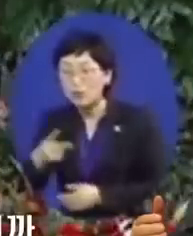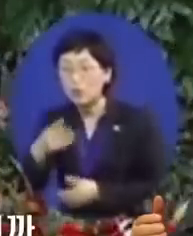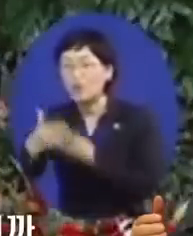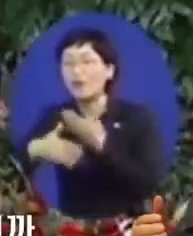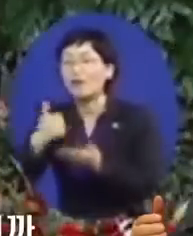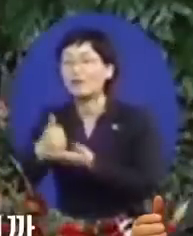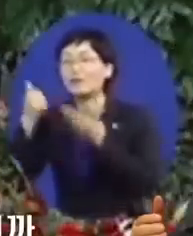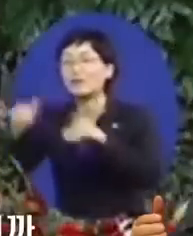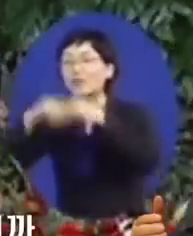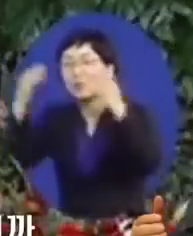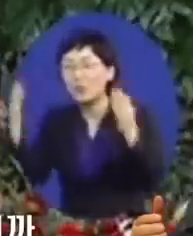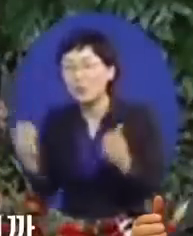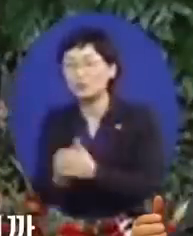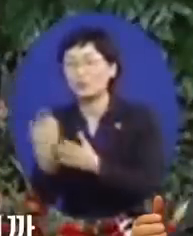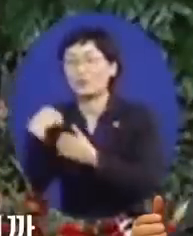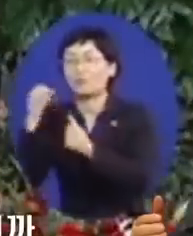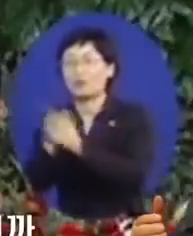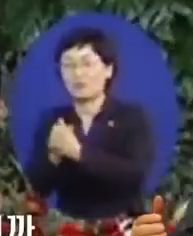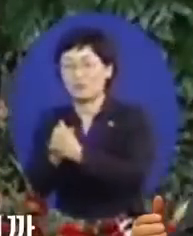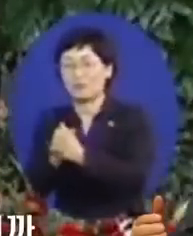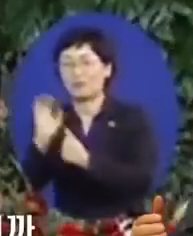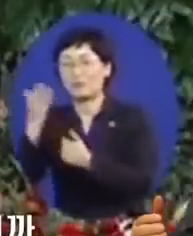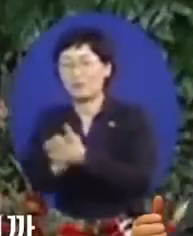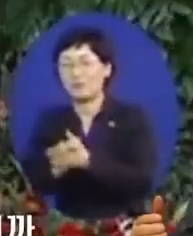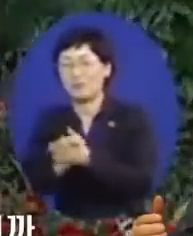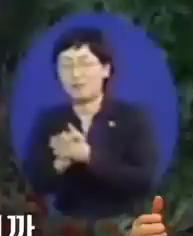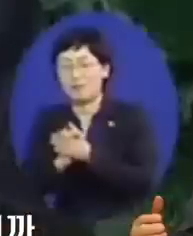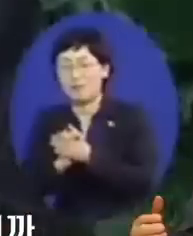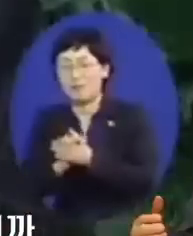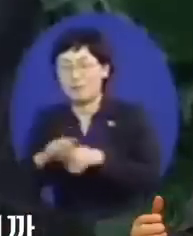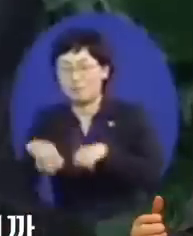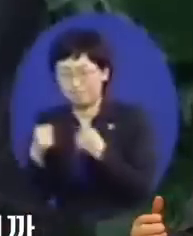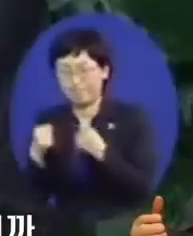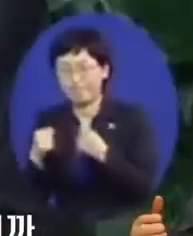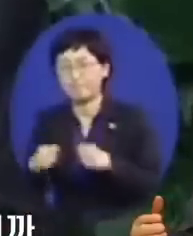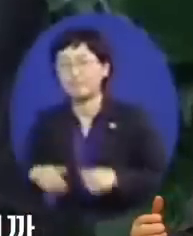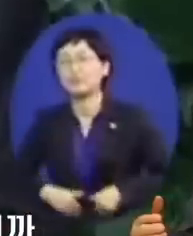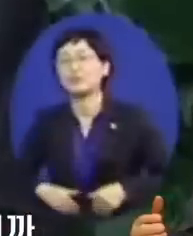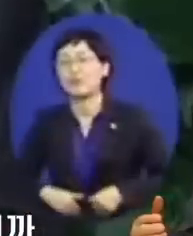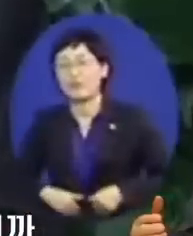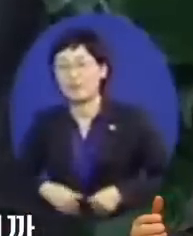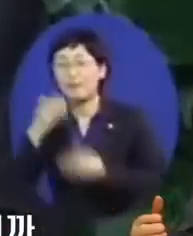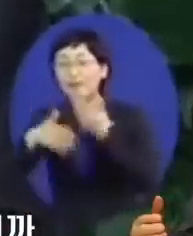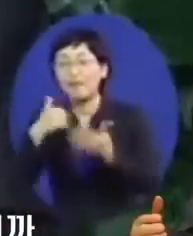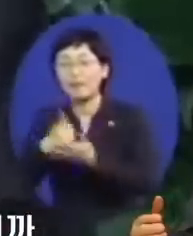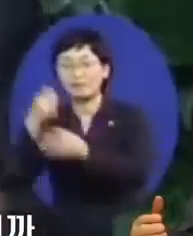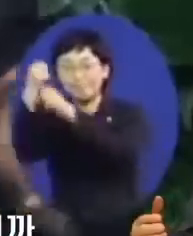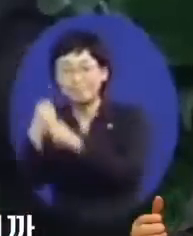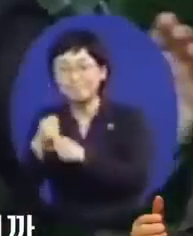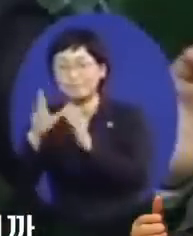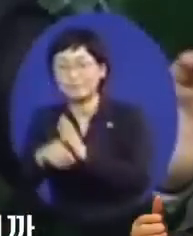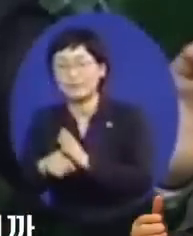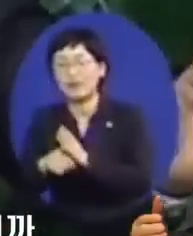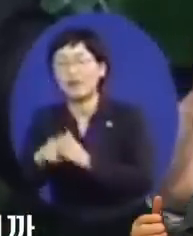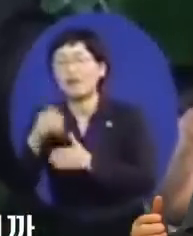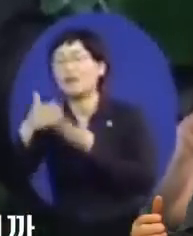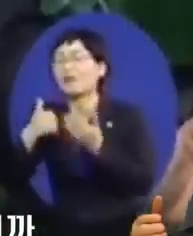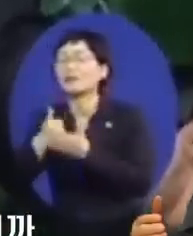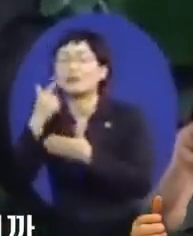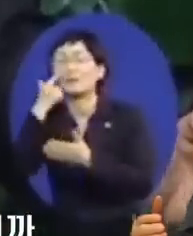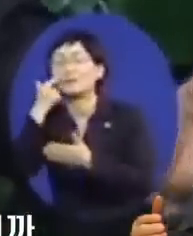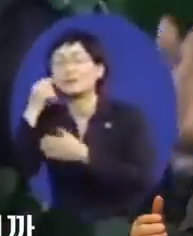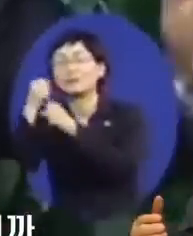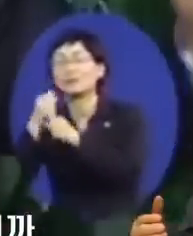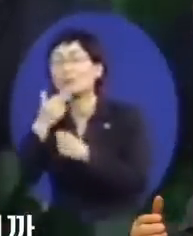하나님께 모든 것을 내어 맡겨야 되는 것입니다. 깨어지고 복종해야 되는 것입니다. 하나님께 의지할 때 전부의 어지 없어 손들고